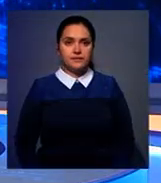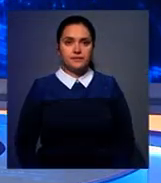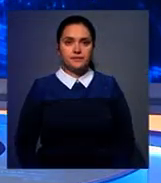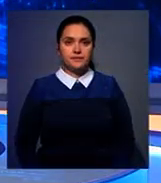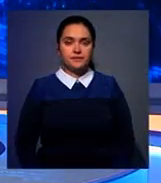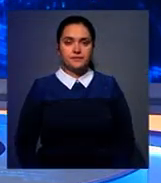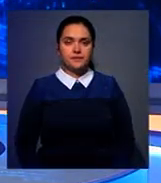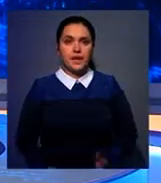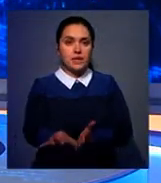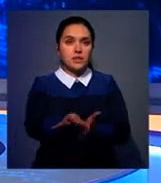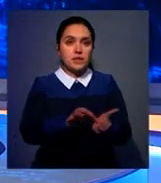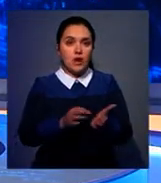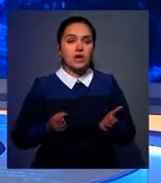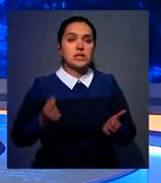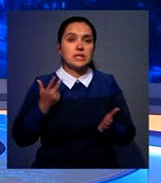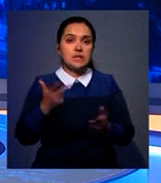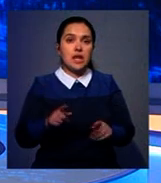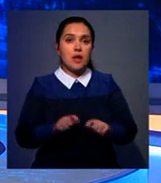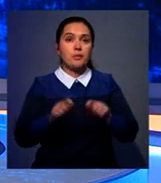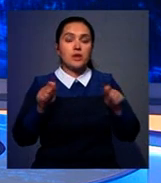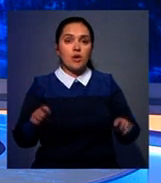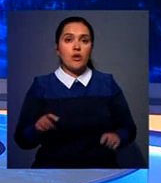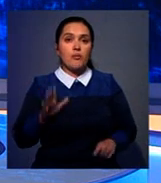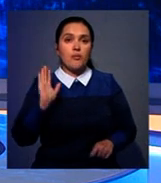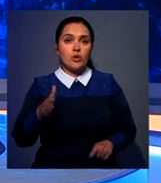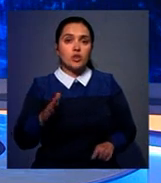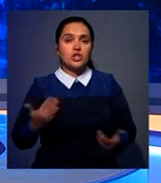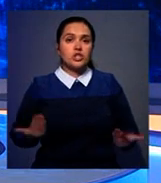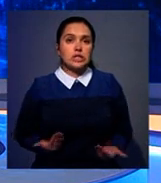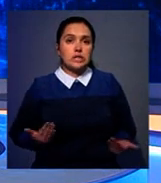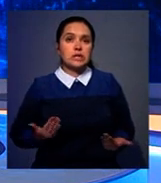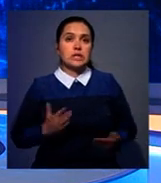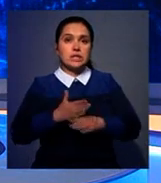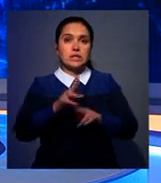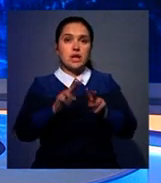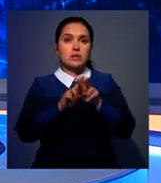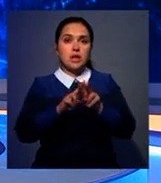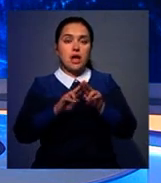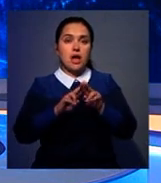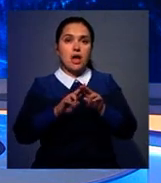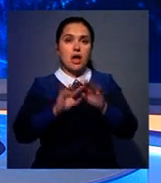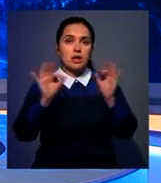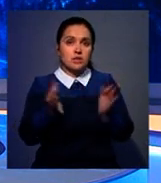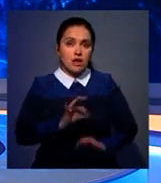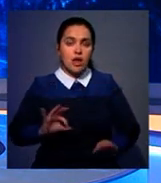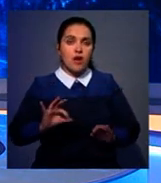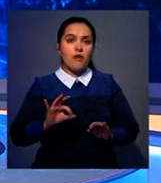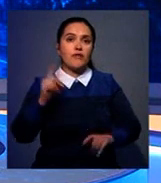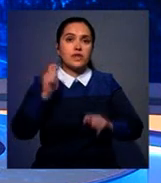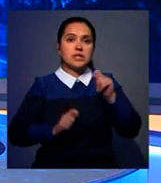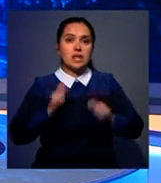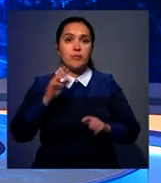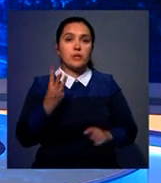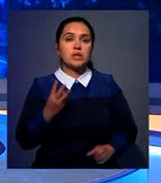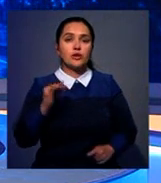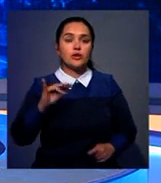Продолжаем выпуск. Сразу несколько премьер ожидают жителей и гостей столицы на фестивале искусств Астана-Кештера. До